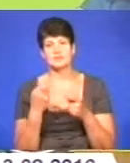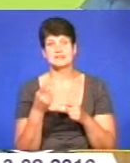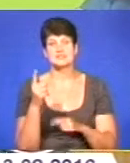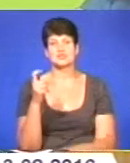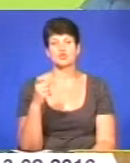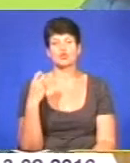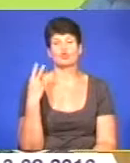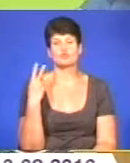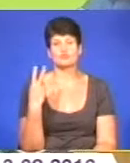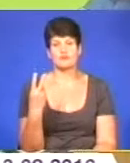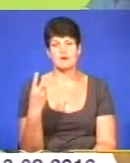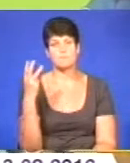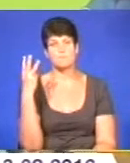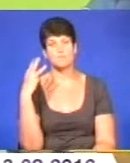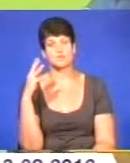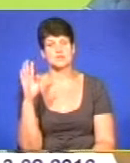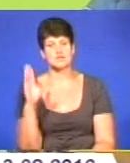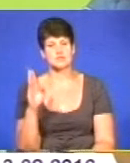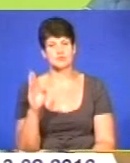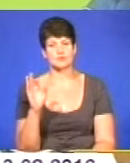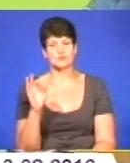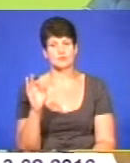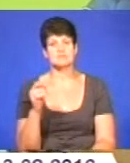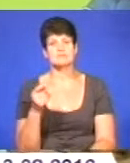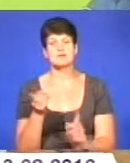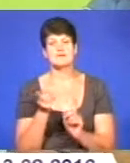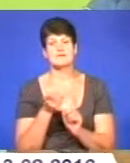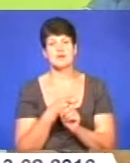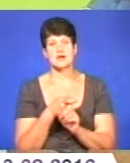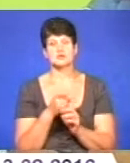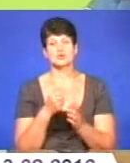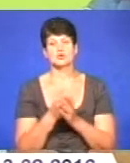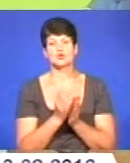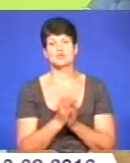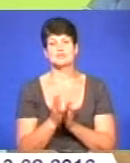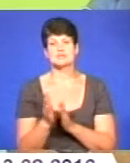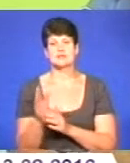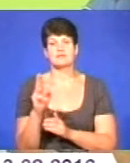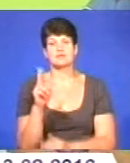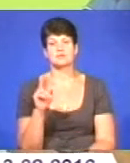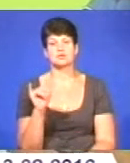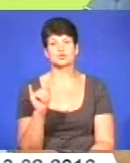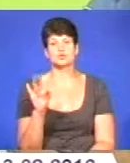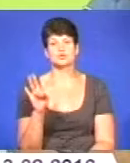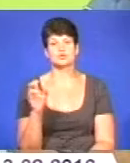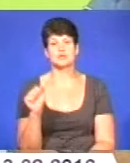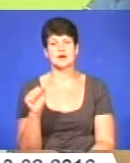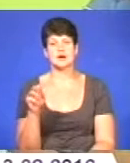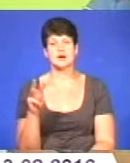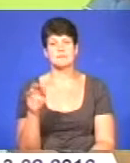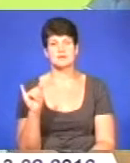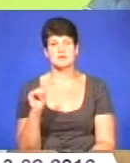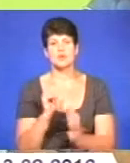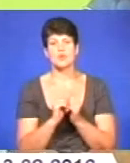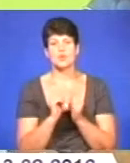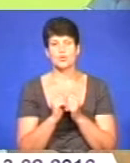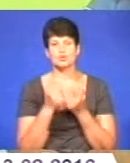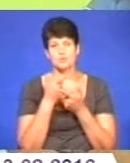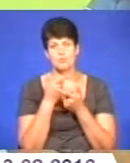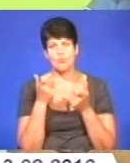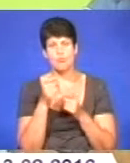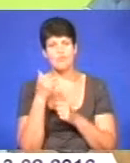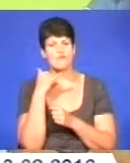102 модернізована з прив'язкою до системи «Цунамі». Тобто кожне повідомлення, яке поступає